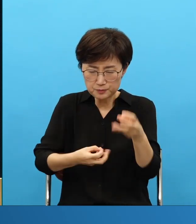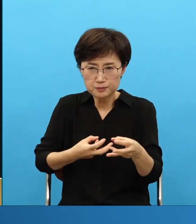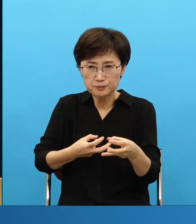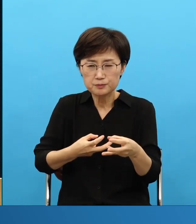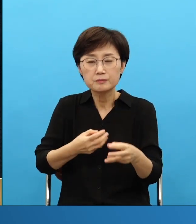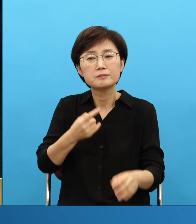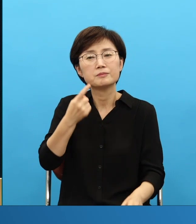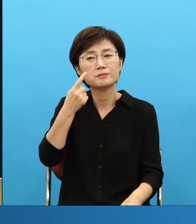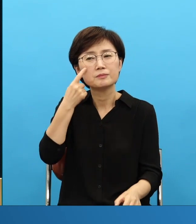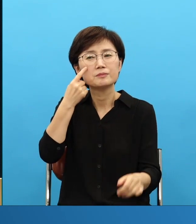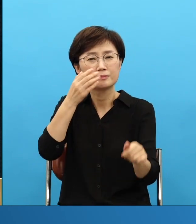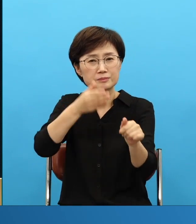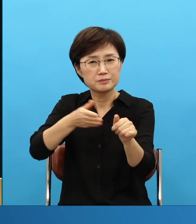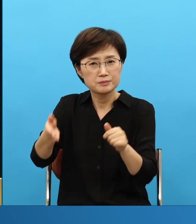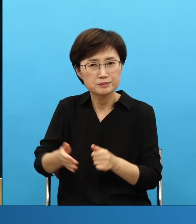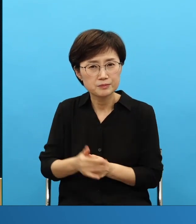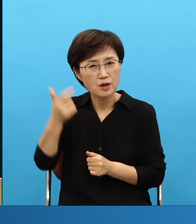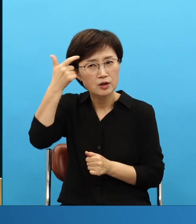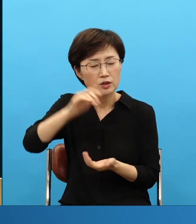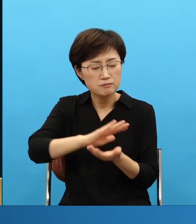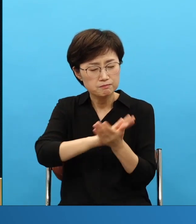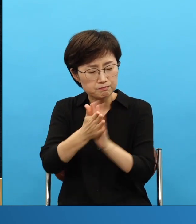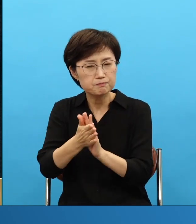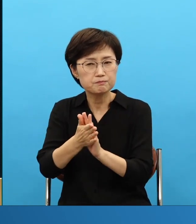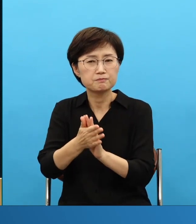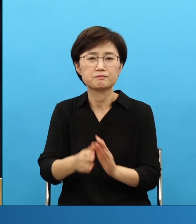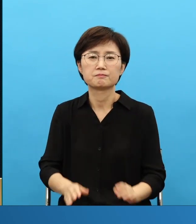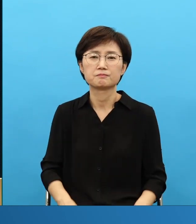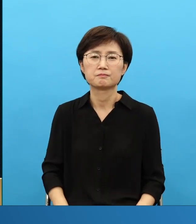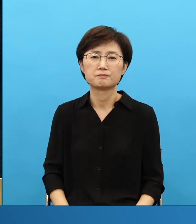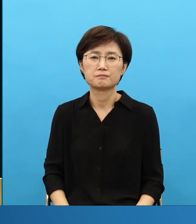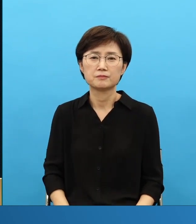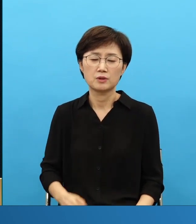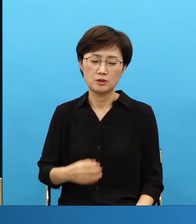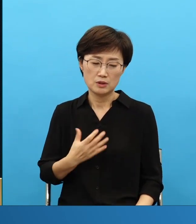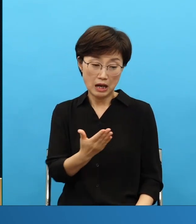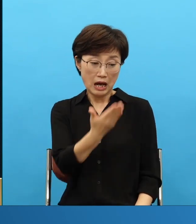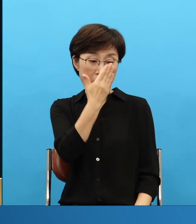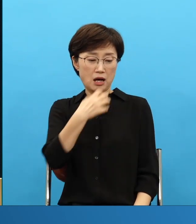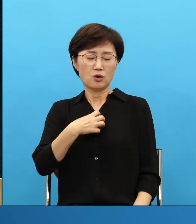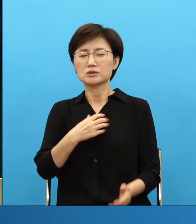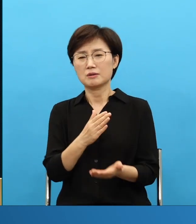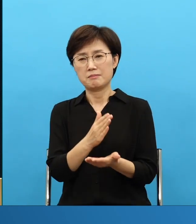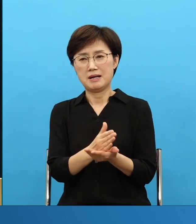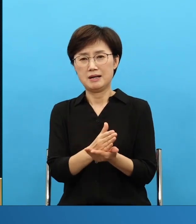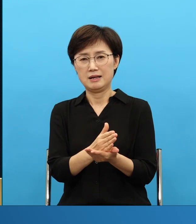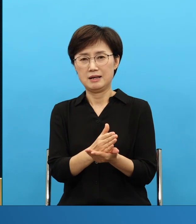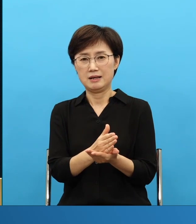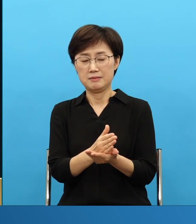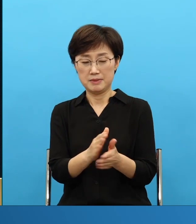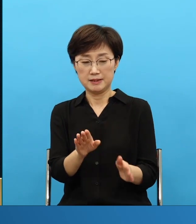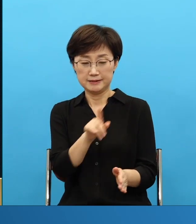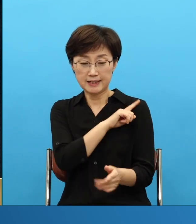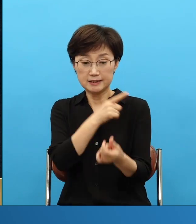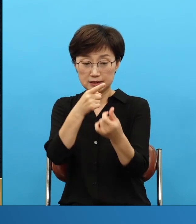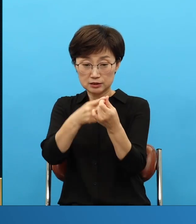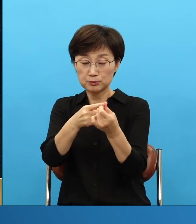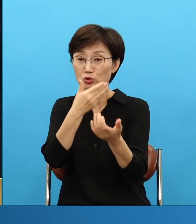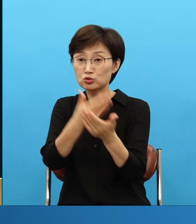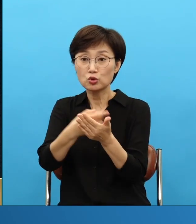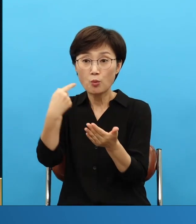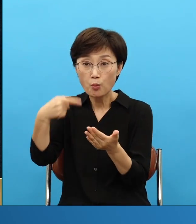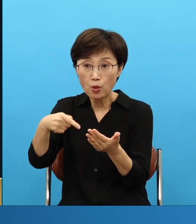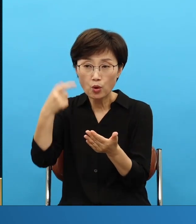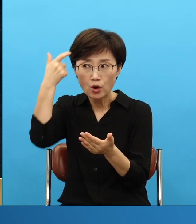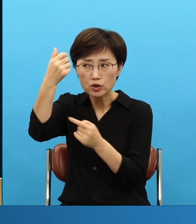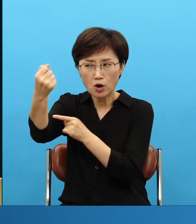spiritual confession, a tremendous spiritual change takes place. 걱정하지 마세요. 영적인 변화가 먼저 와야 그 다음에 납니다. Don't worry about anything